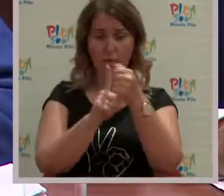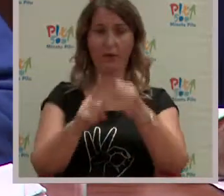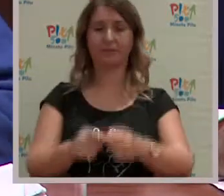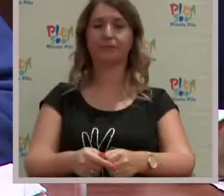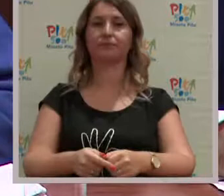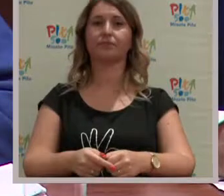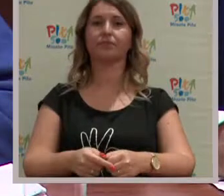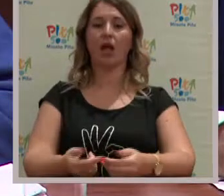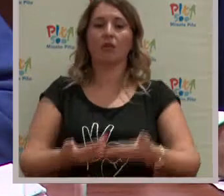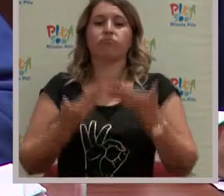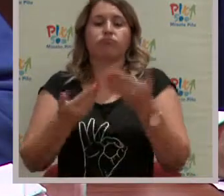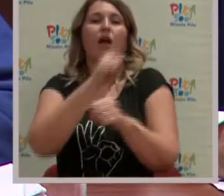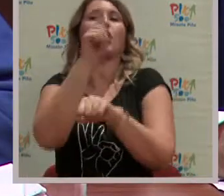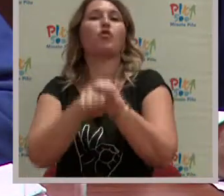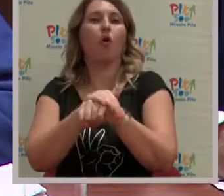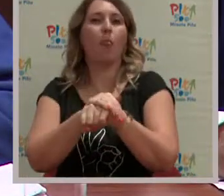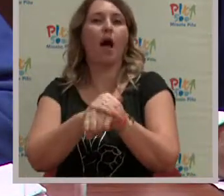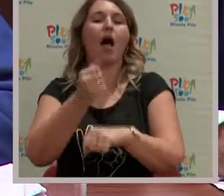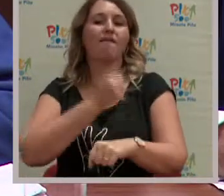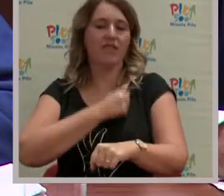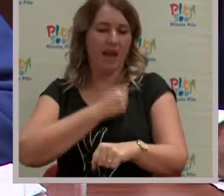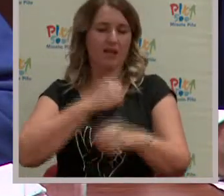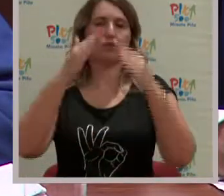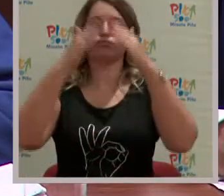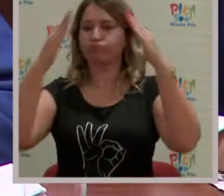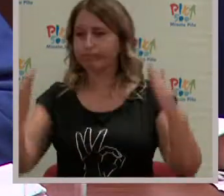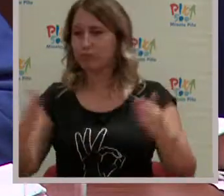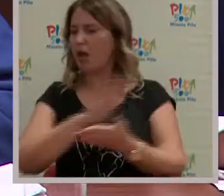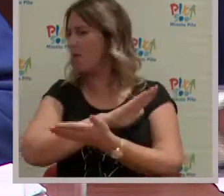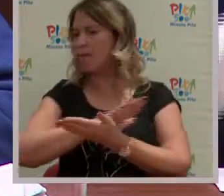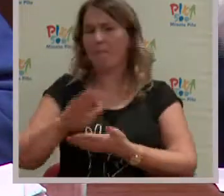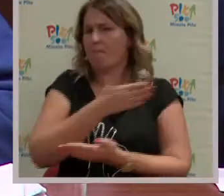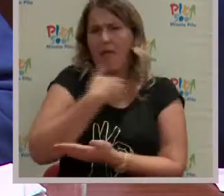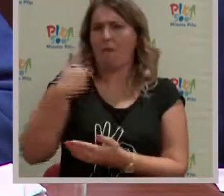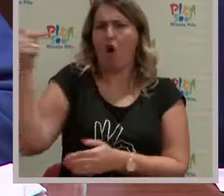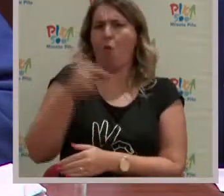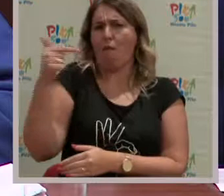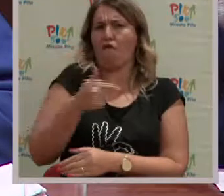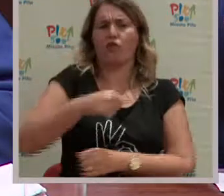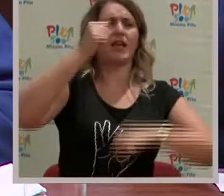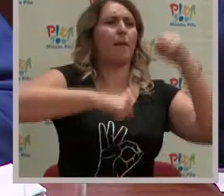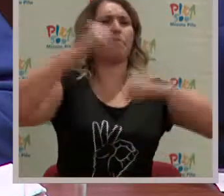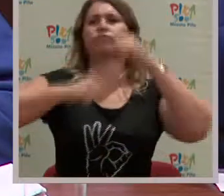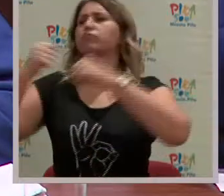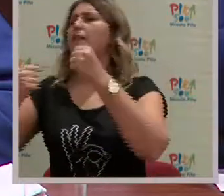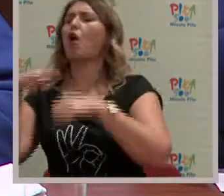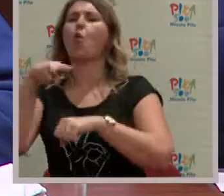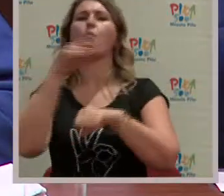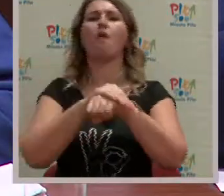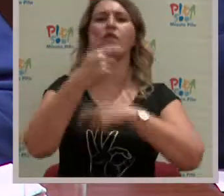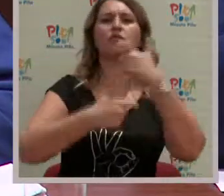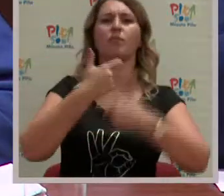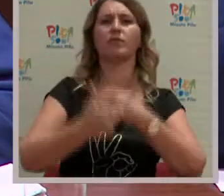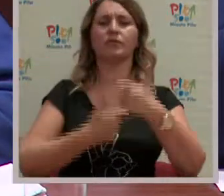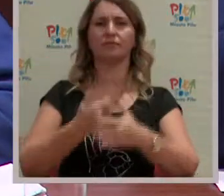Wyrażenia zgody na wynajęcie nieruchomości oraz odstąpienie od obowiązku przetargowego trybu zawarcia umów najmu.